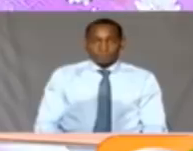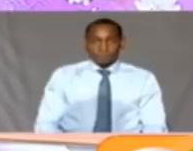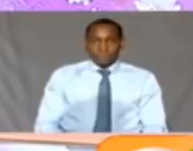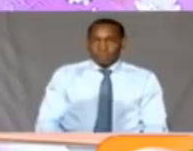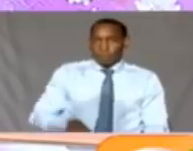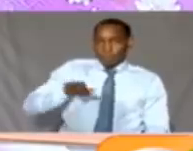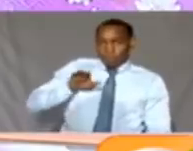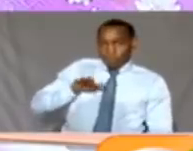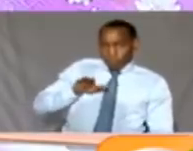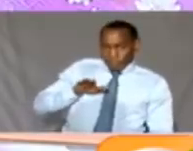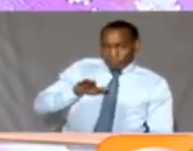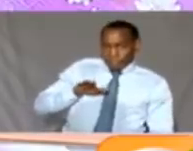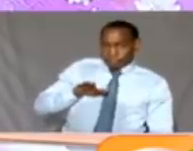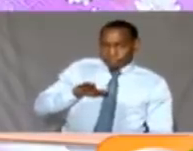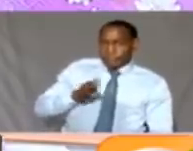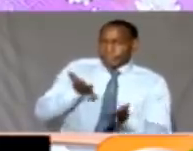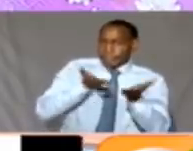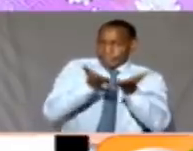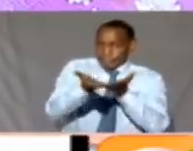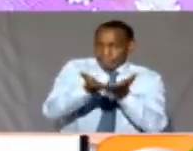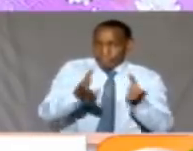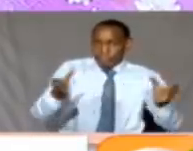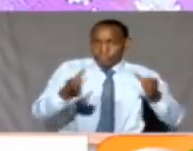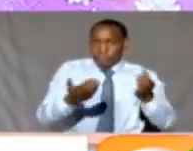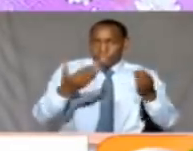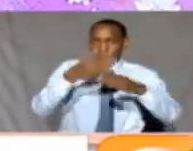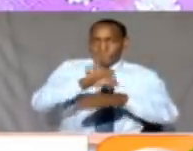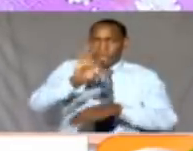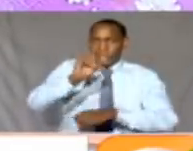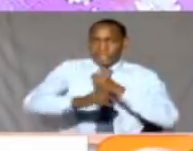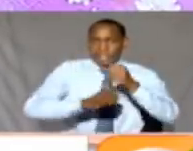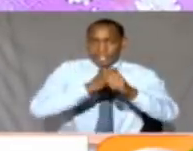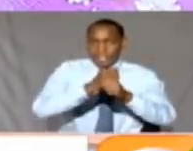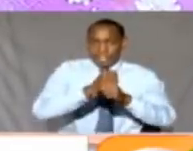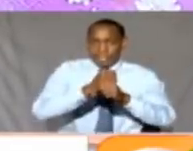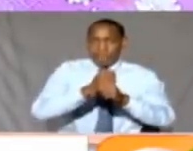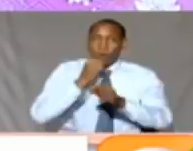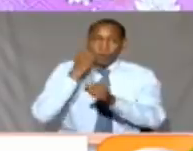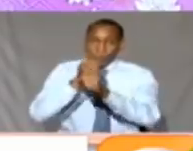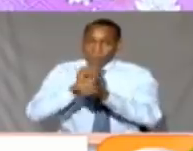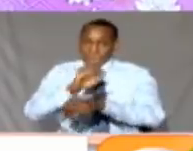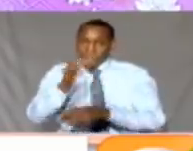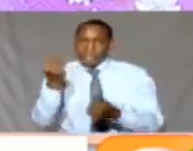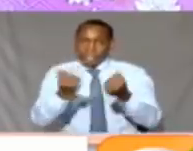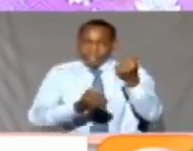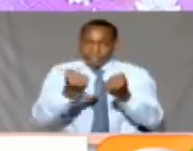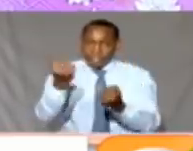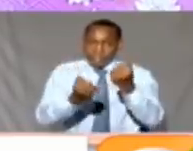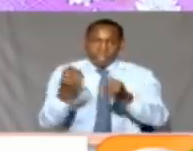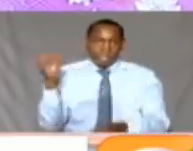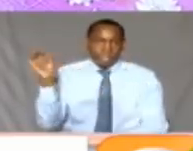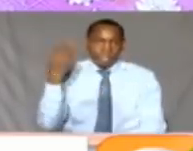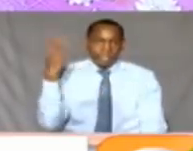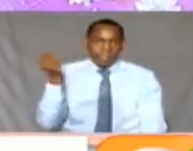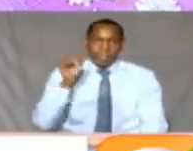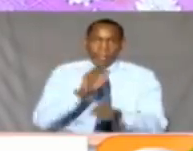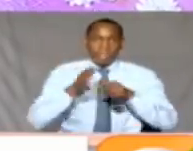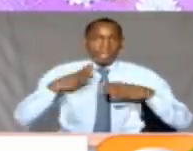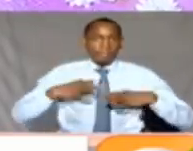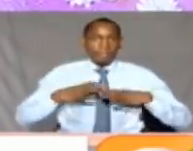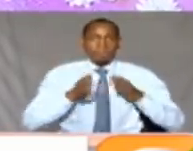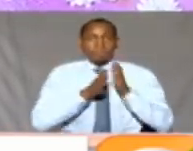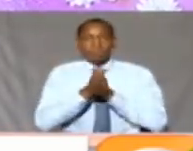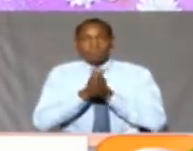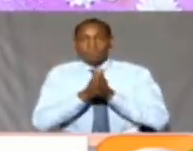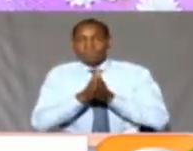Kuna mwanamke ambaye amekuwa akihudumia jamii kwa zaidi ya miaka 30 kutokana na kazi yake ya udereva wa ambulensi, wengi wakimwenzi